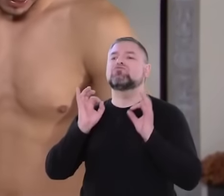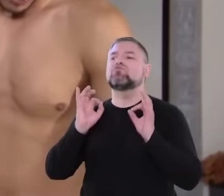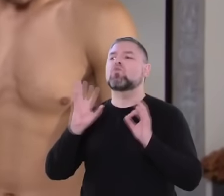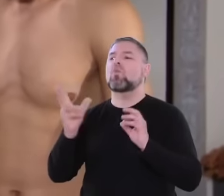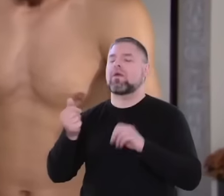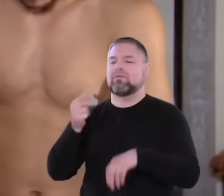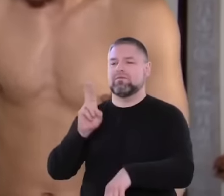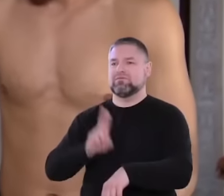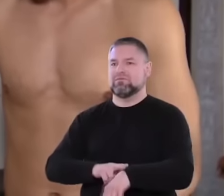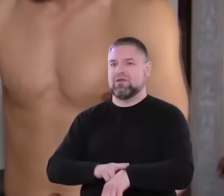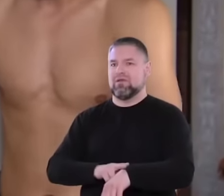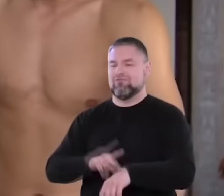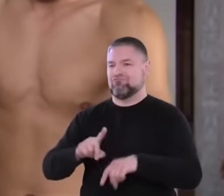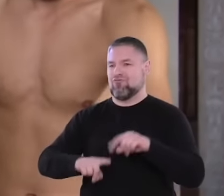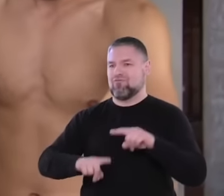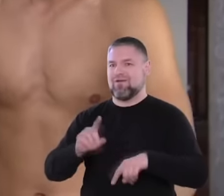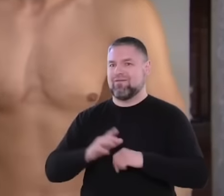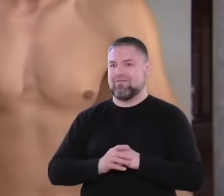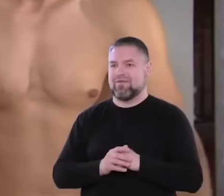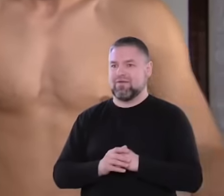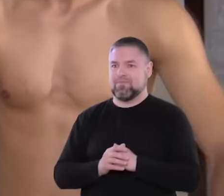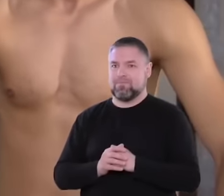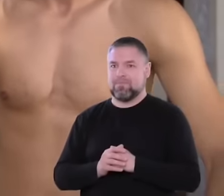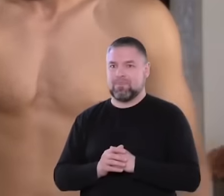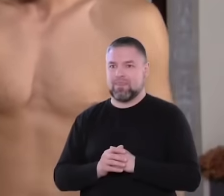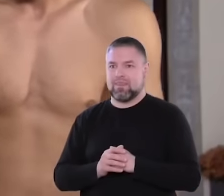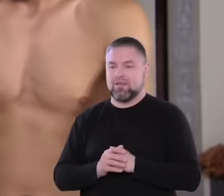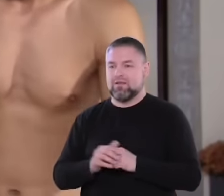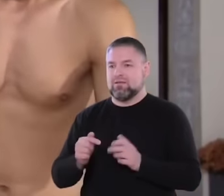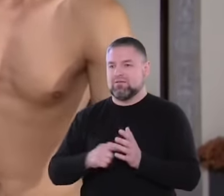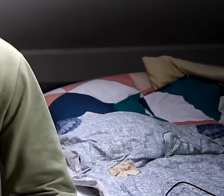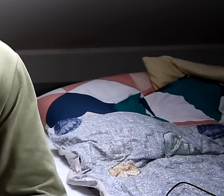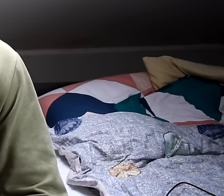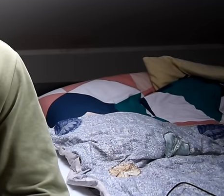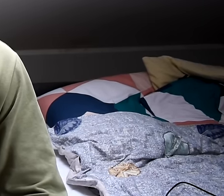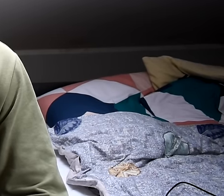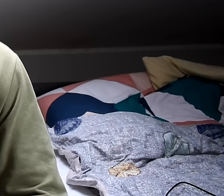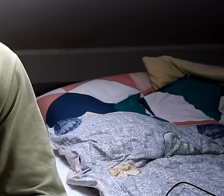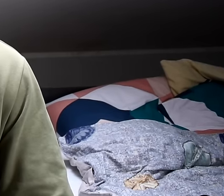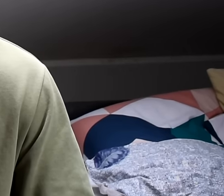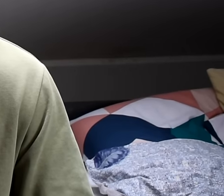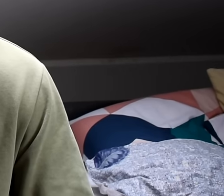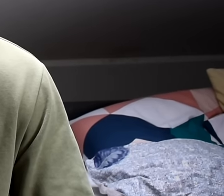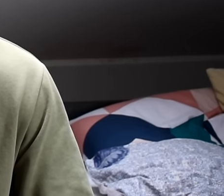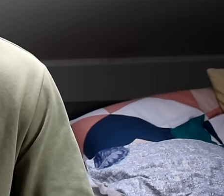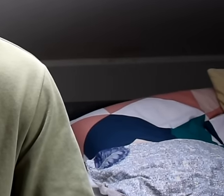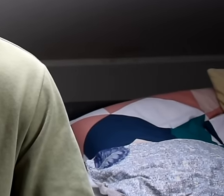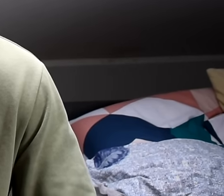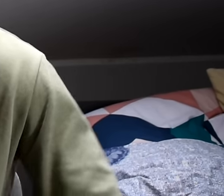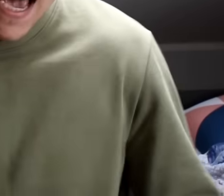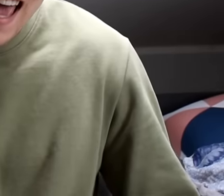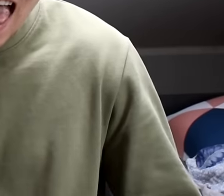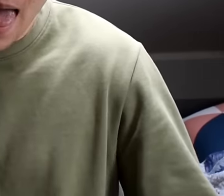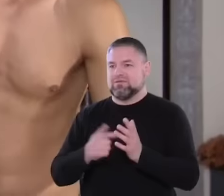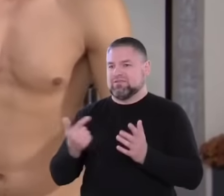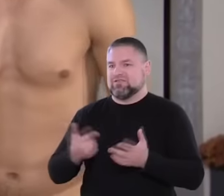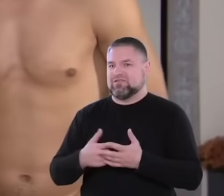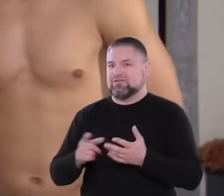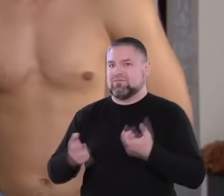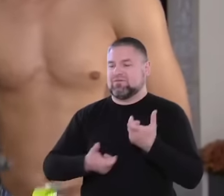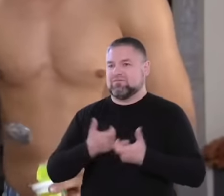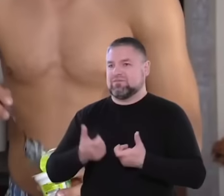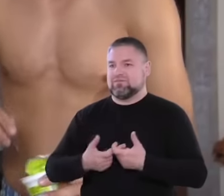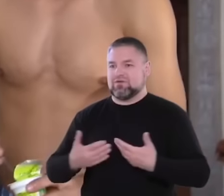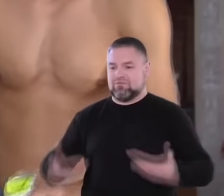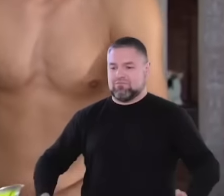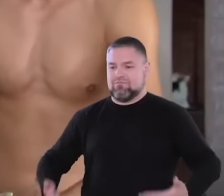zegarek. Ach, i tego też trzeba się pozbyć. No ale k***a, klapsa udała! Na